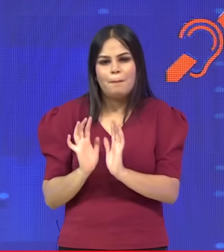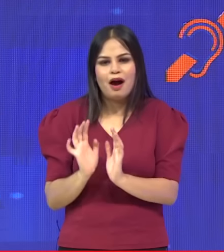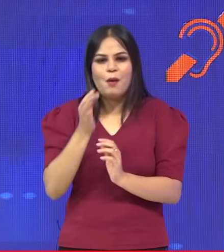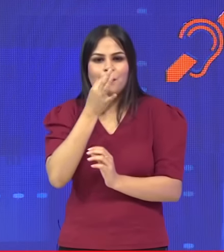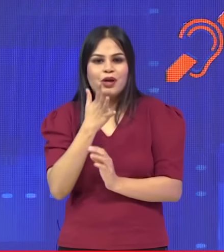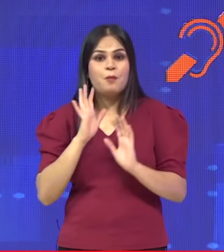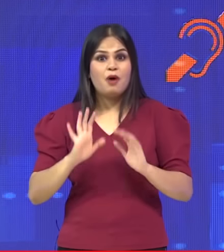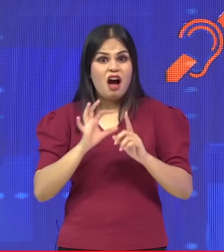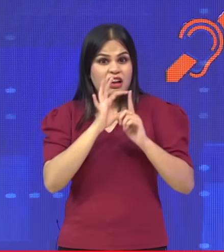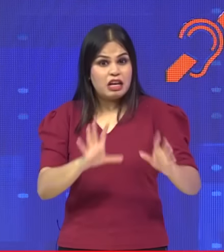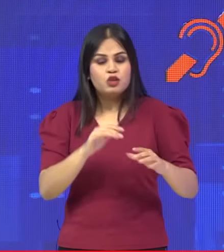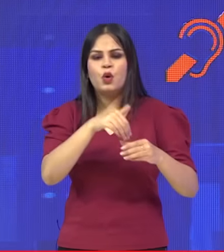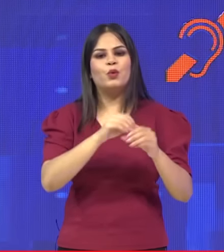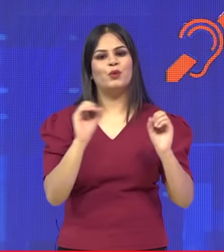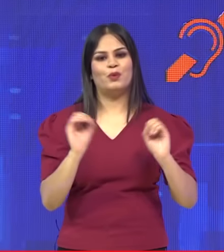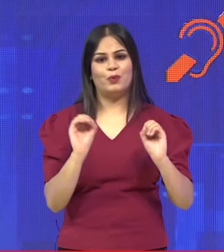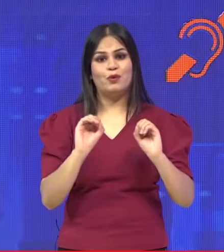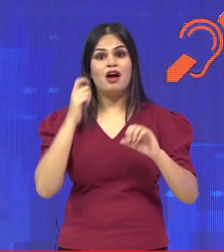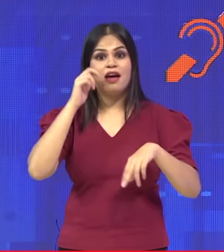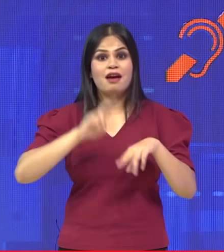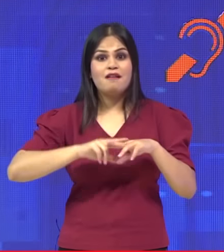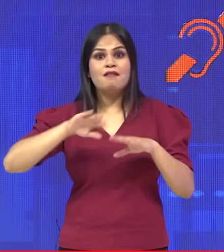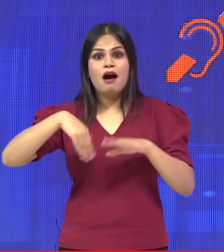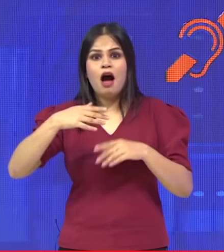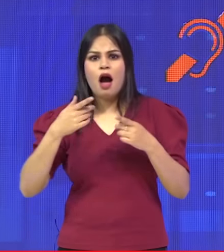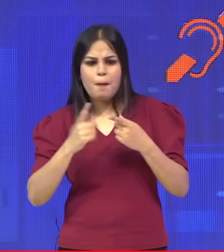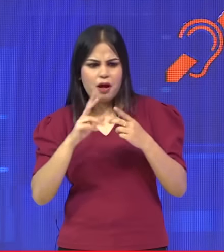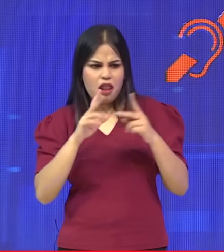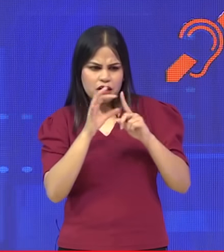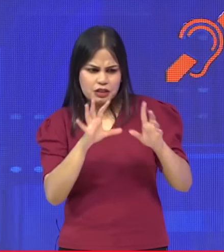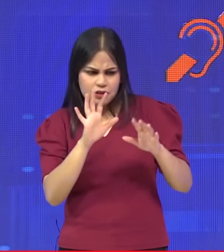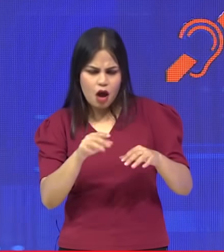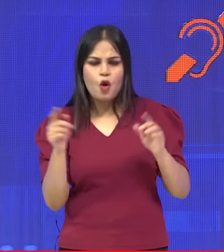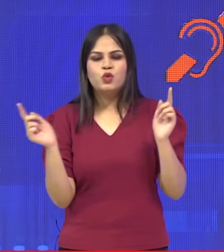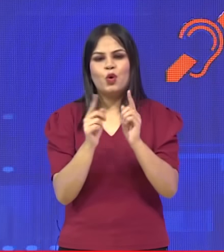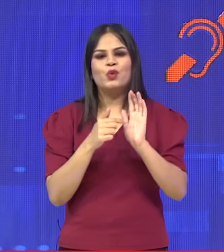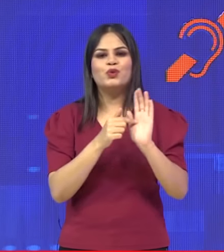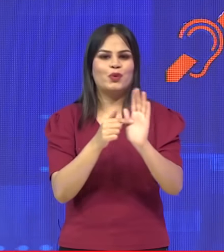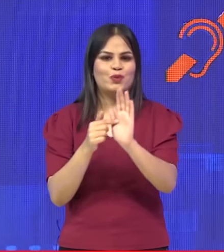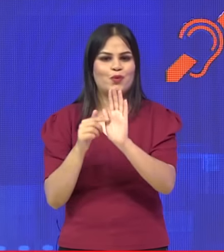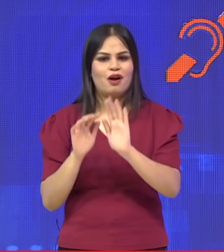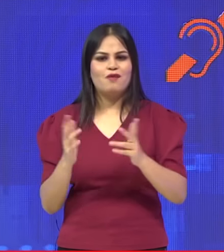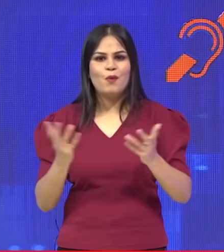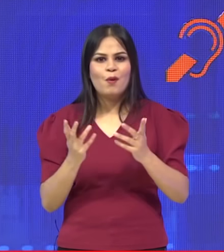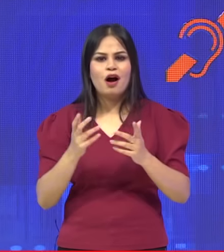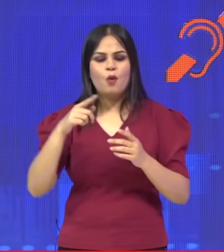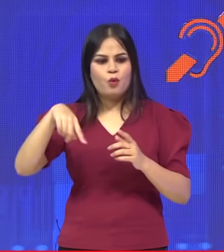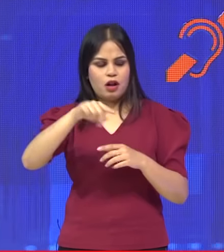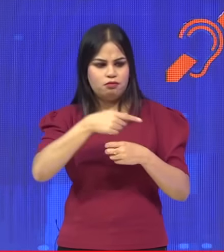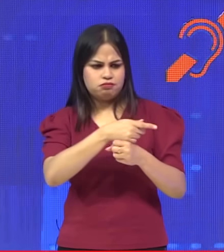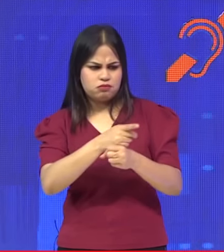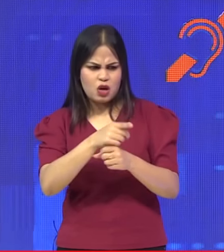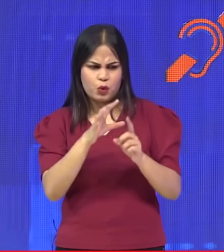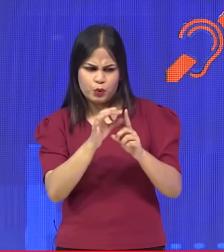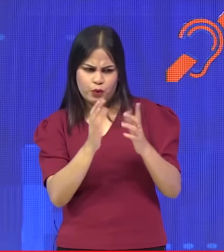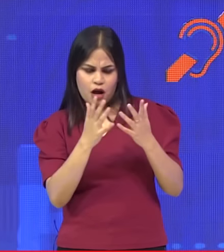बिलीव झगड़ा नहीं है फिर वो अगर कोई नई बिलीव करता है तो दिखाई भी देता है की यह क्या फुटेज के लिए